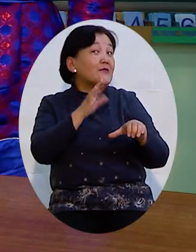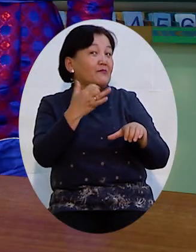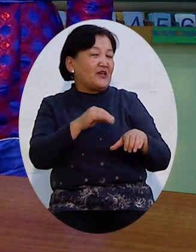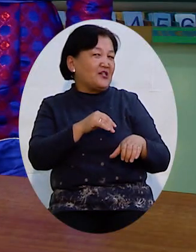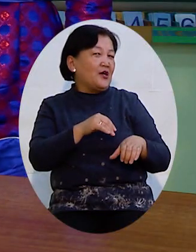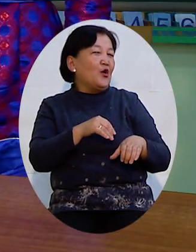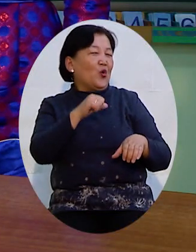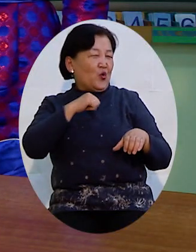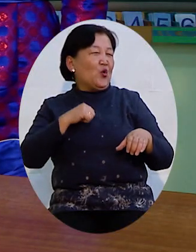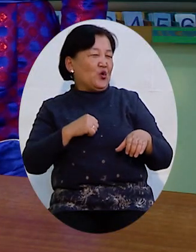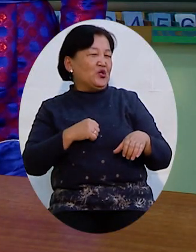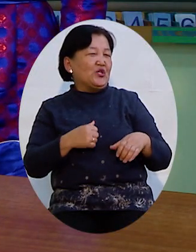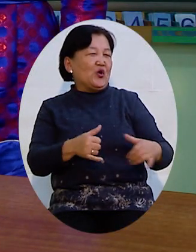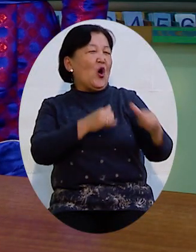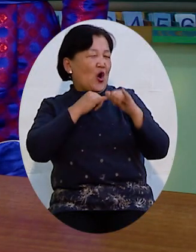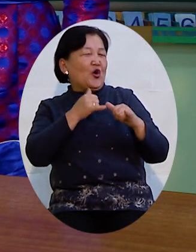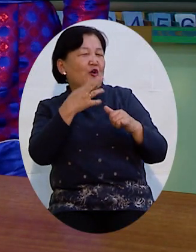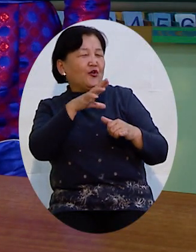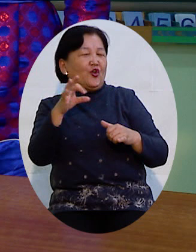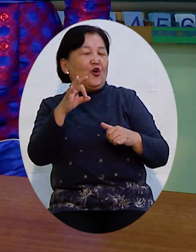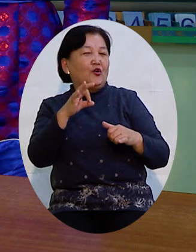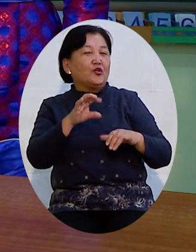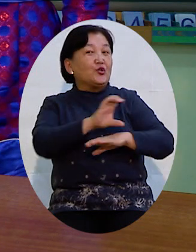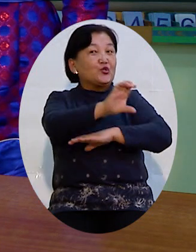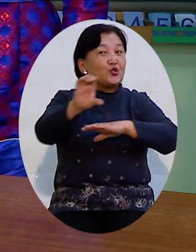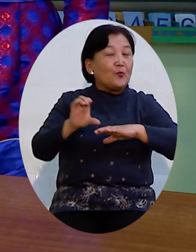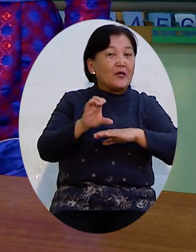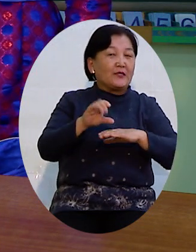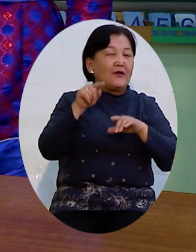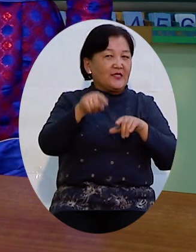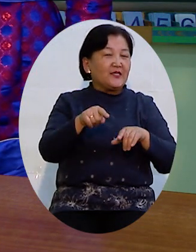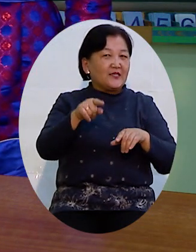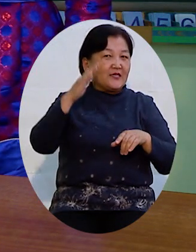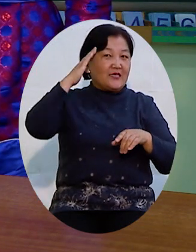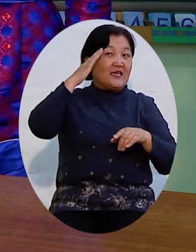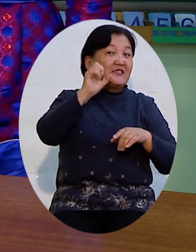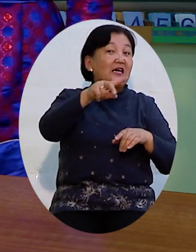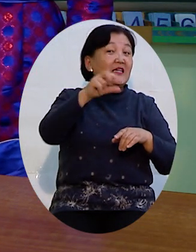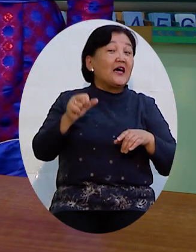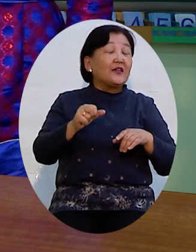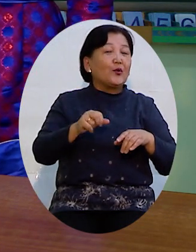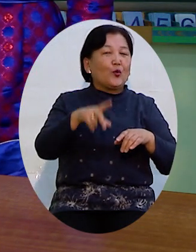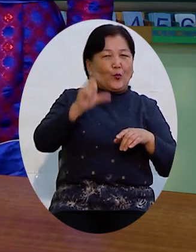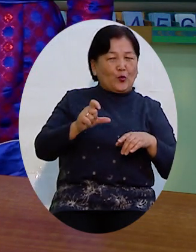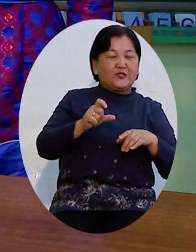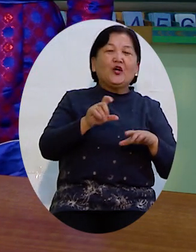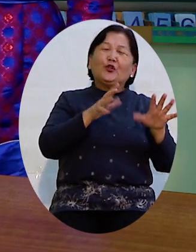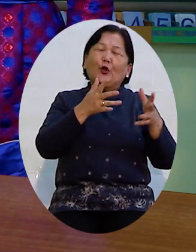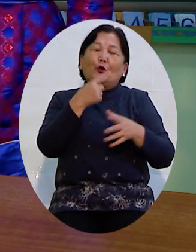сүуд болно доо, сүуд болно гэж суман салааных нь дооглож үлдсэн гэдэг юм.